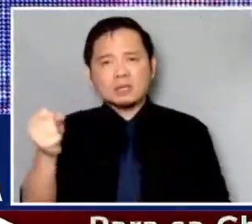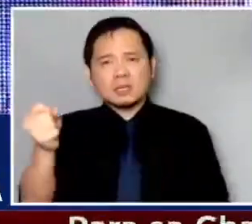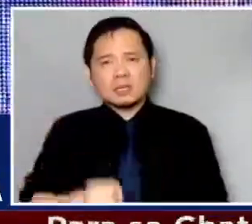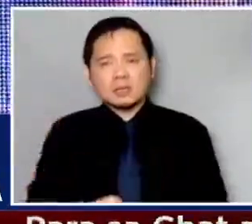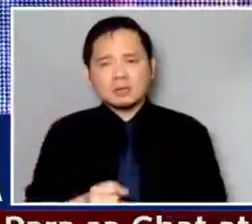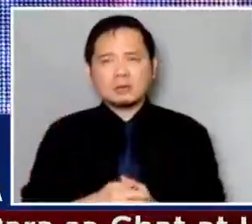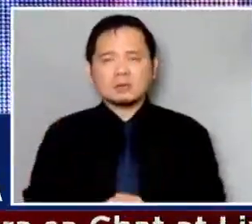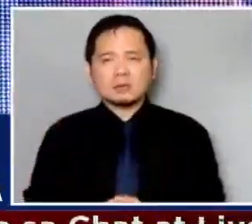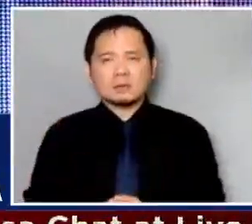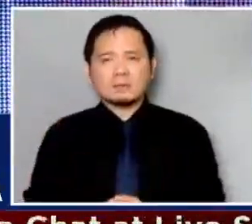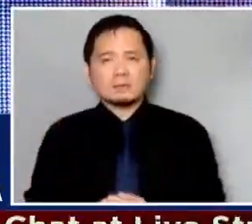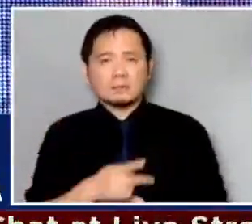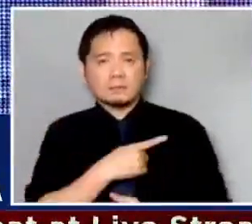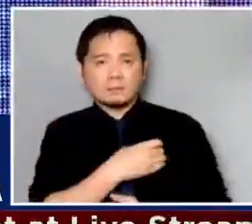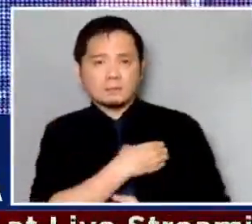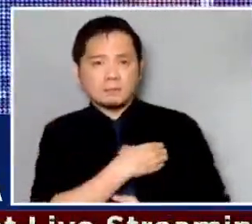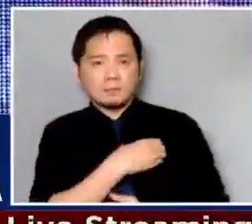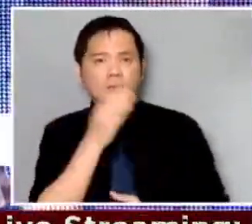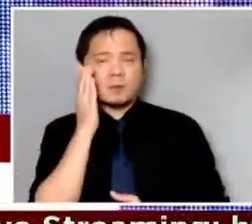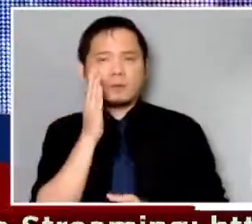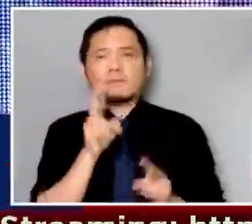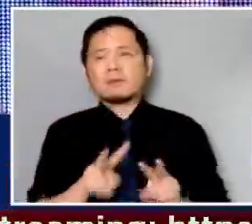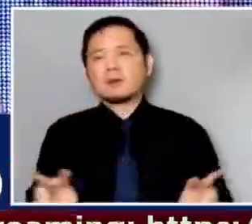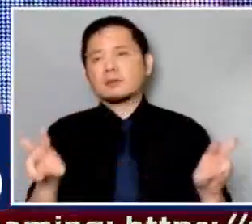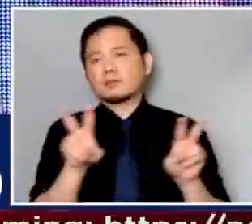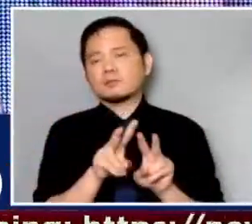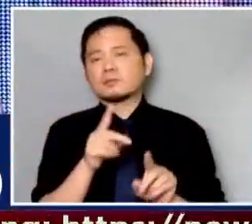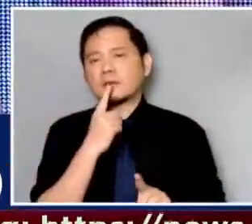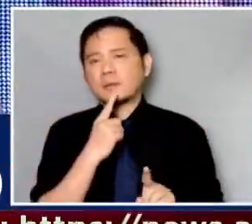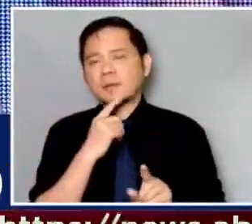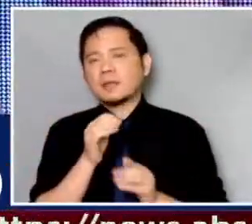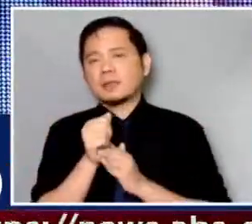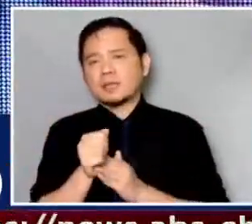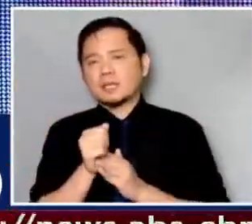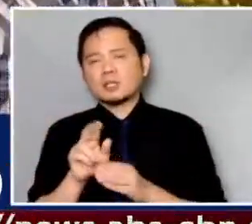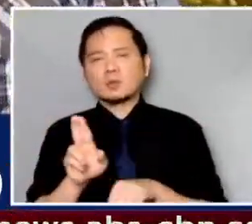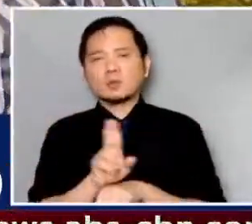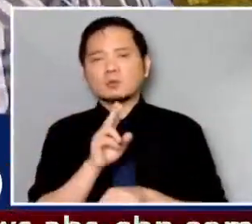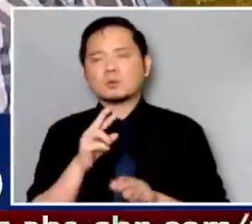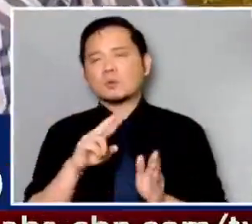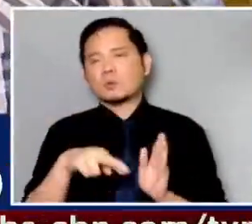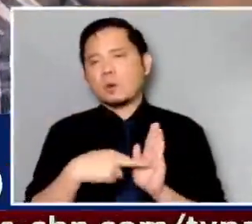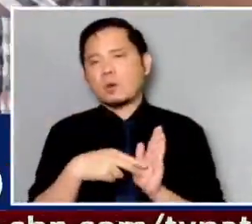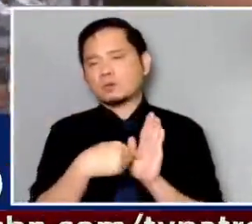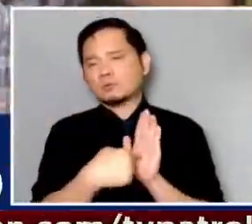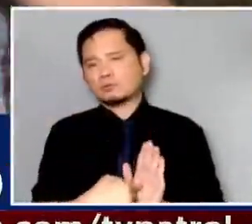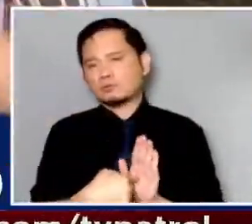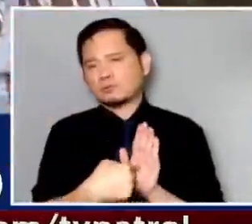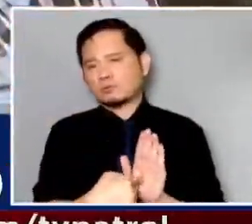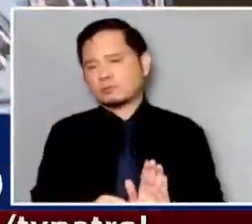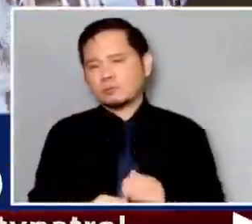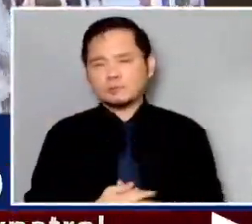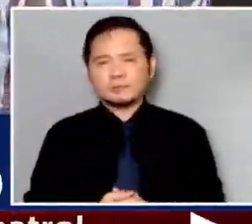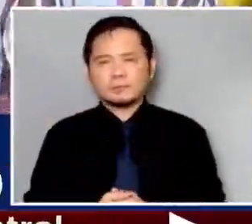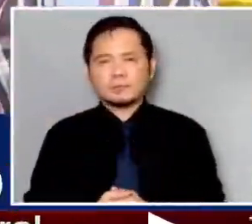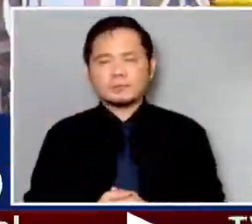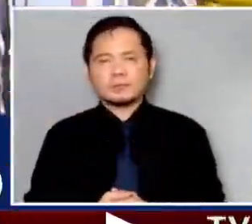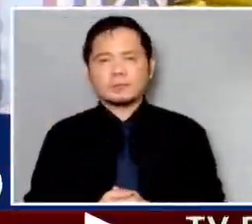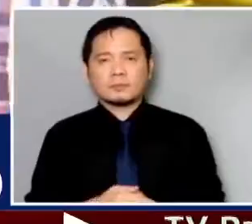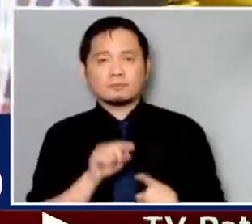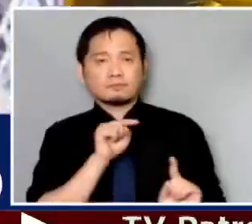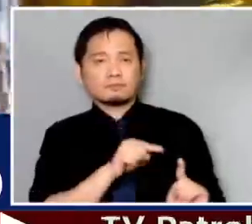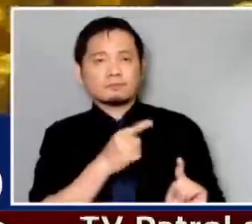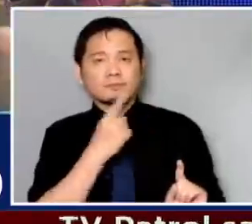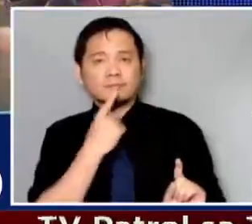paiirali niya ang prinsipyong leadership by example. Sa isang panayam, sinabi po ni Lacson na mahalagang magsimula sa mga